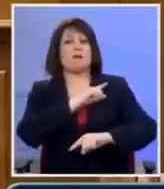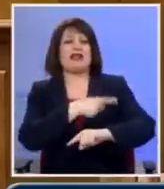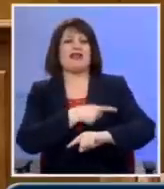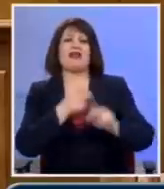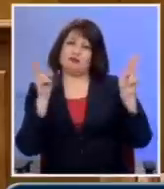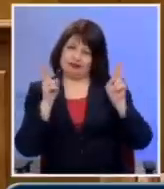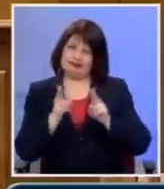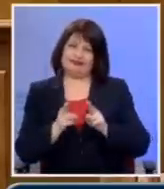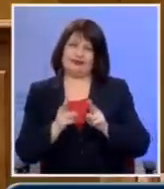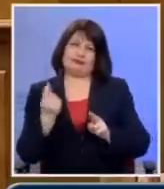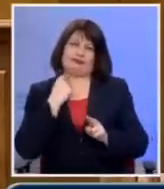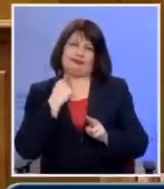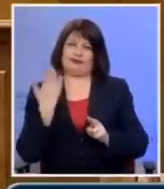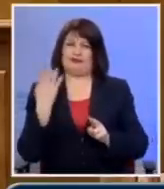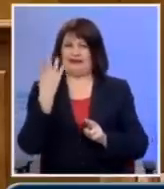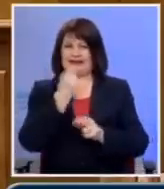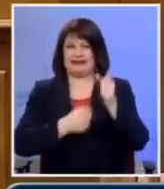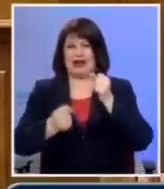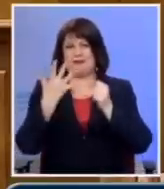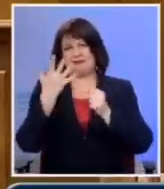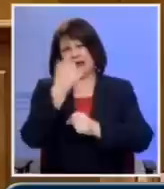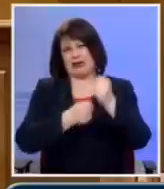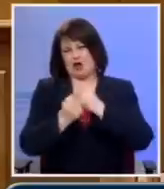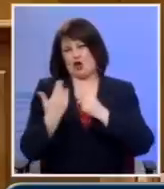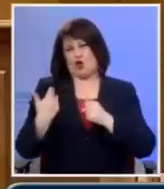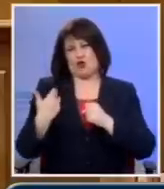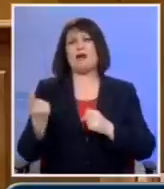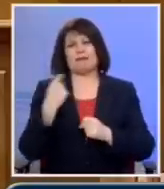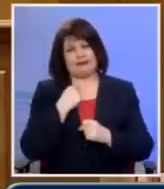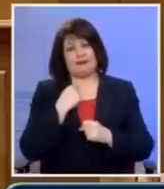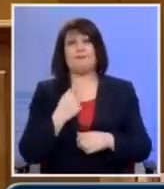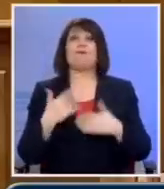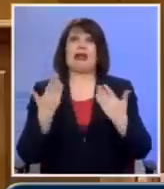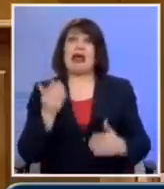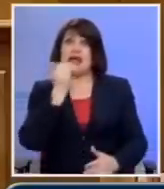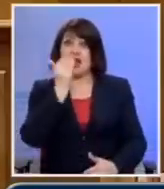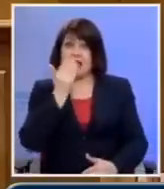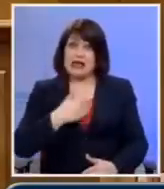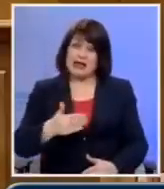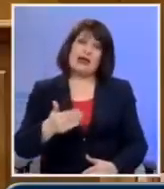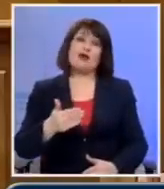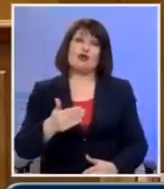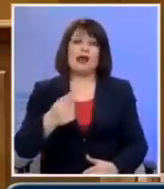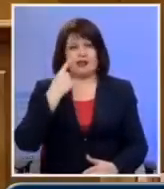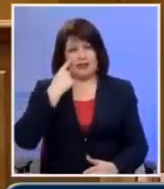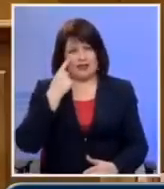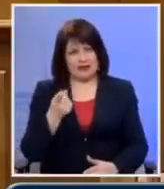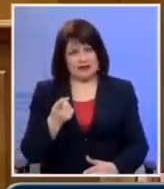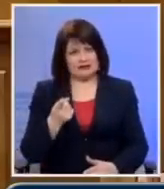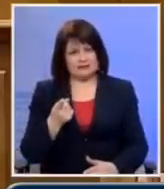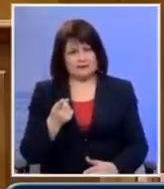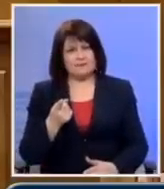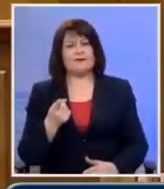δύναμης τα τελευταία 4,5-5 χρόνια. Αλλά πολύ σύντομα θα διαπιστώσετε κι